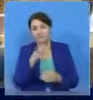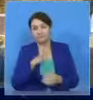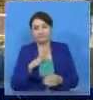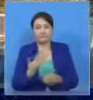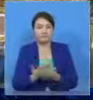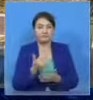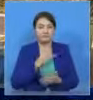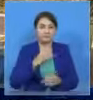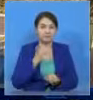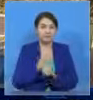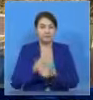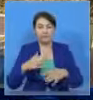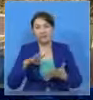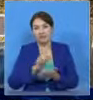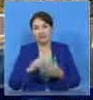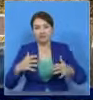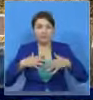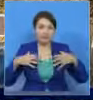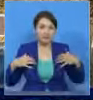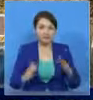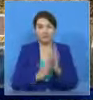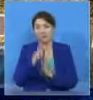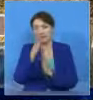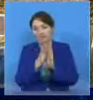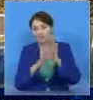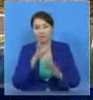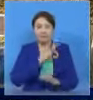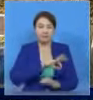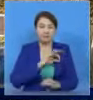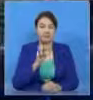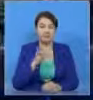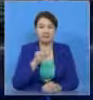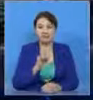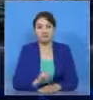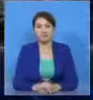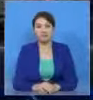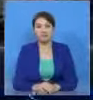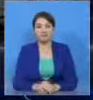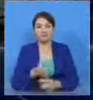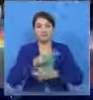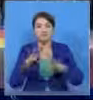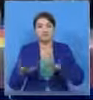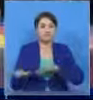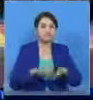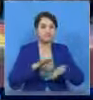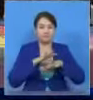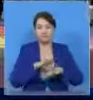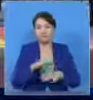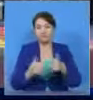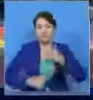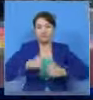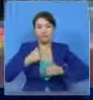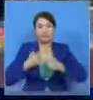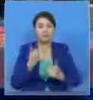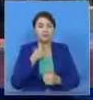нас в основном занимаются животноводством и выращивают пшеницу и другие полезные злаки. Праздничное мероприятие продолжилось соревнованиями